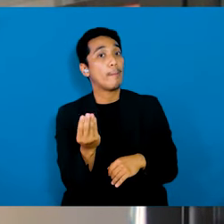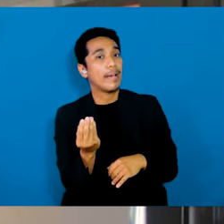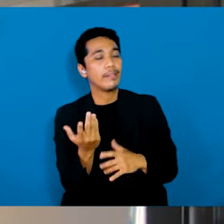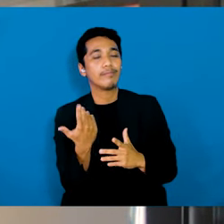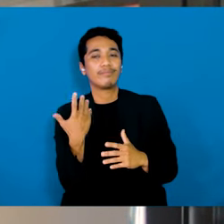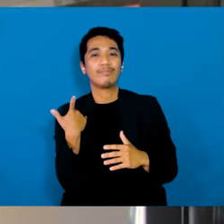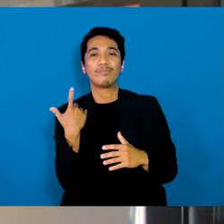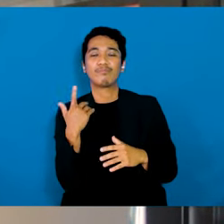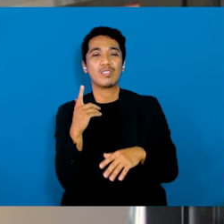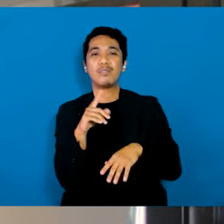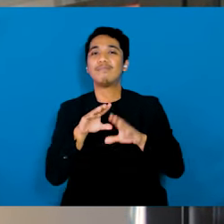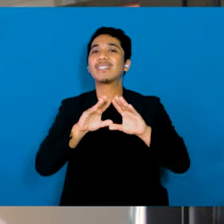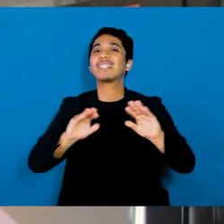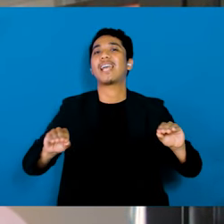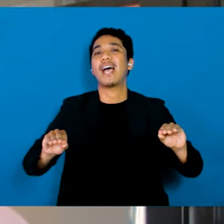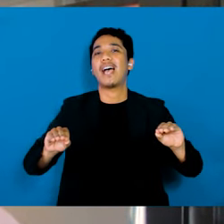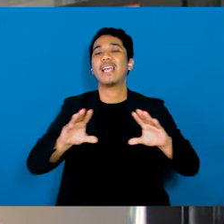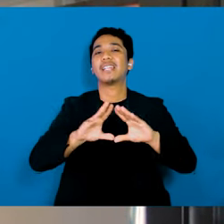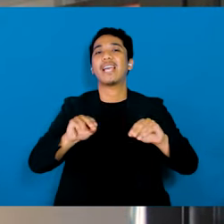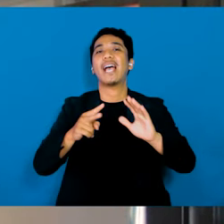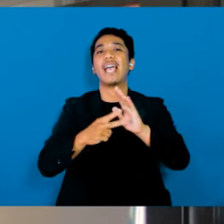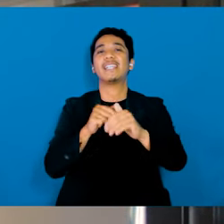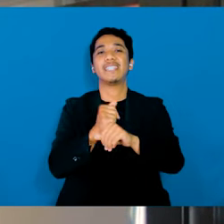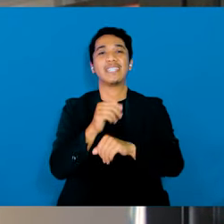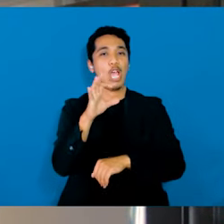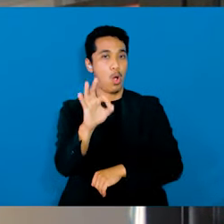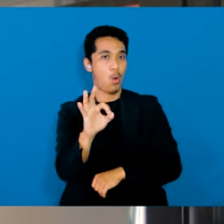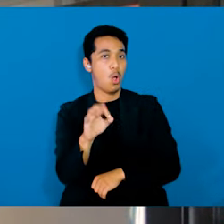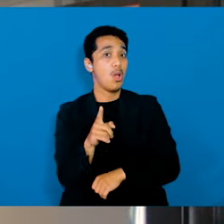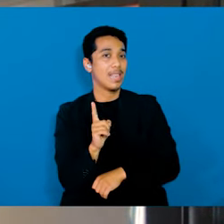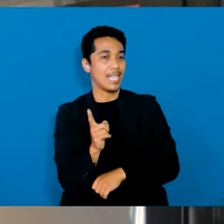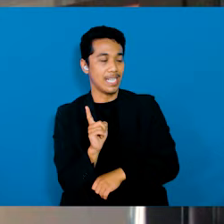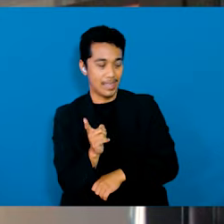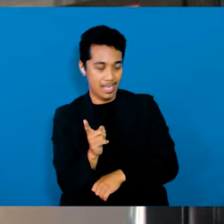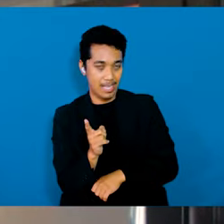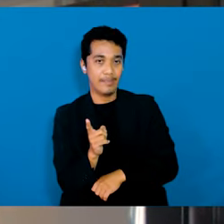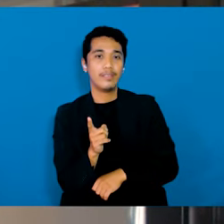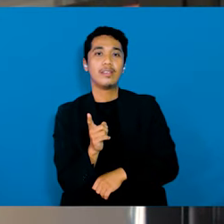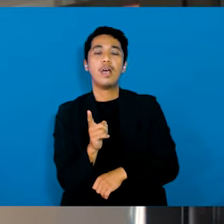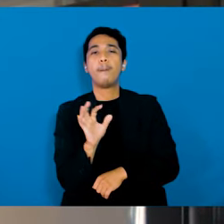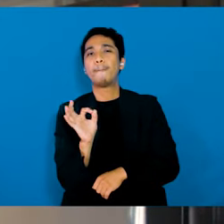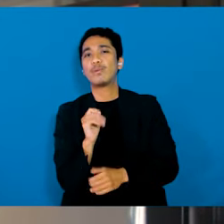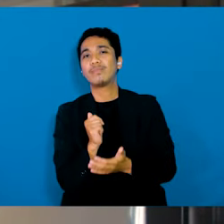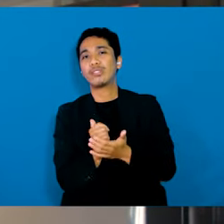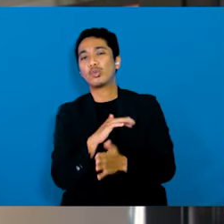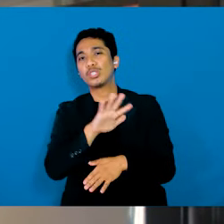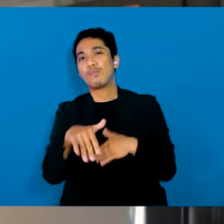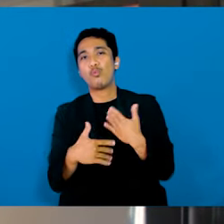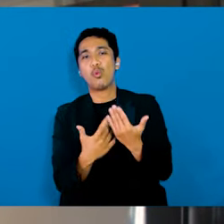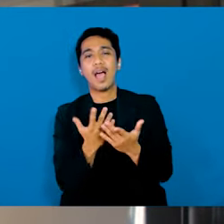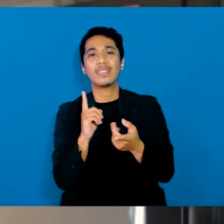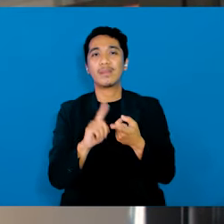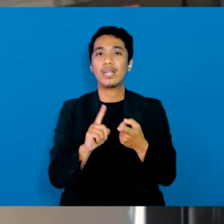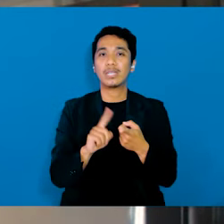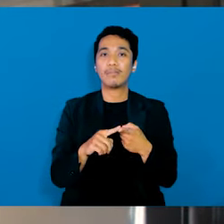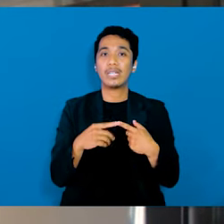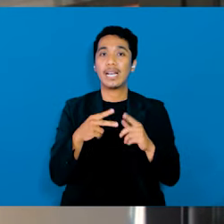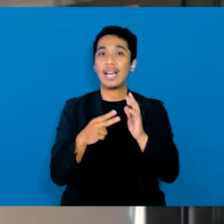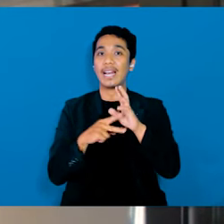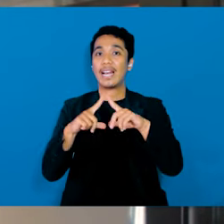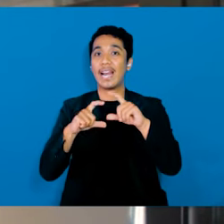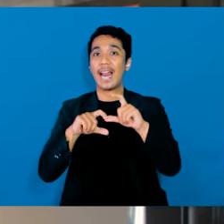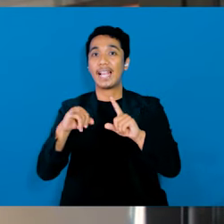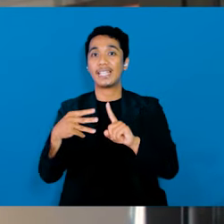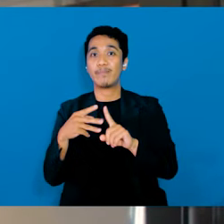ketika terjun di bekerja di NGO ya. Ternyata tidak semua kawan-kawan yang senasib dengan saya